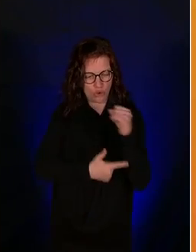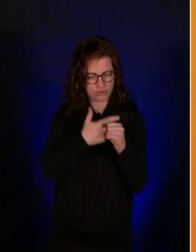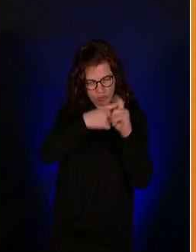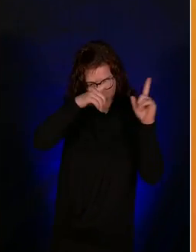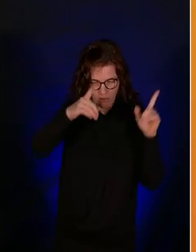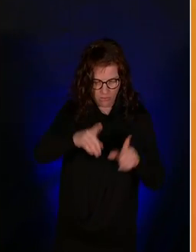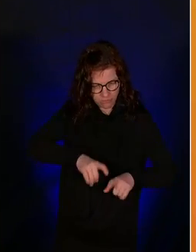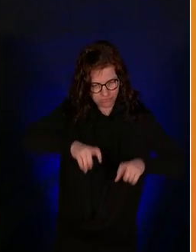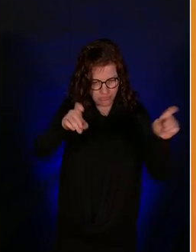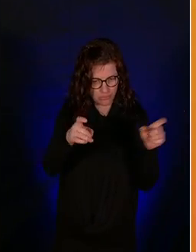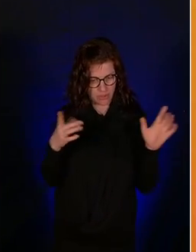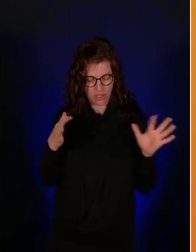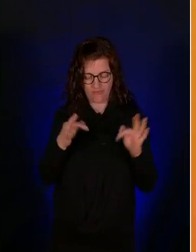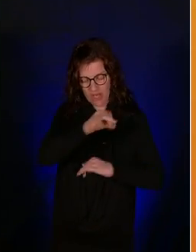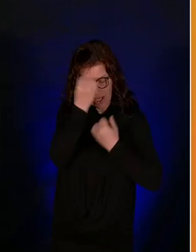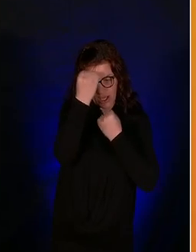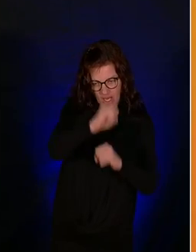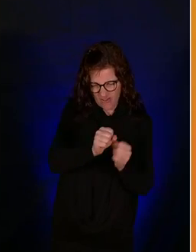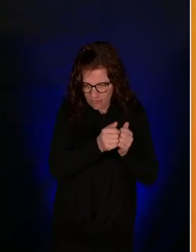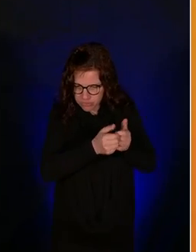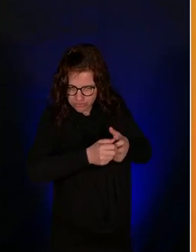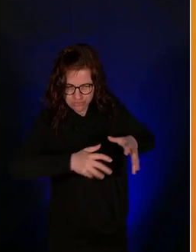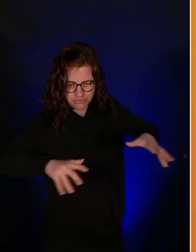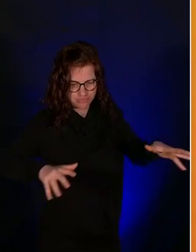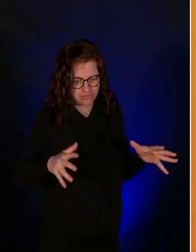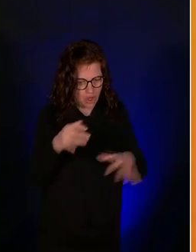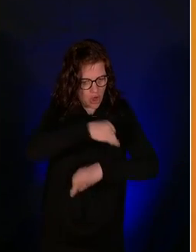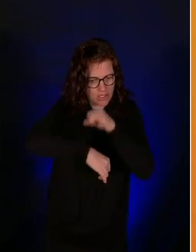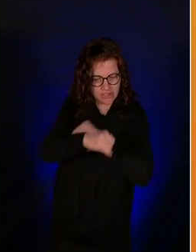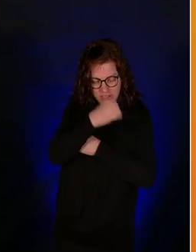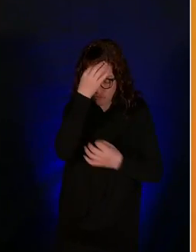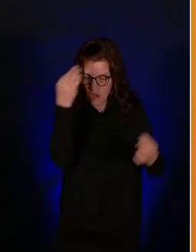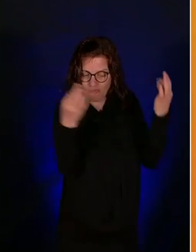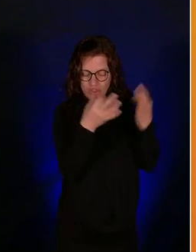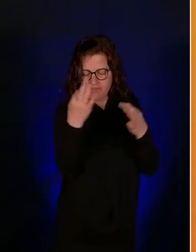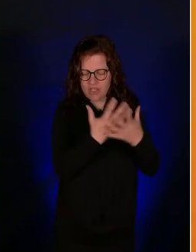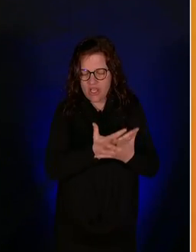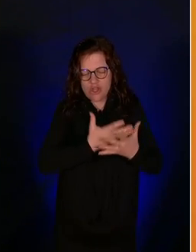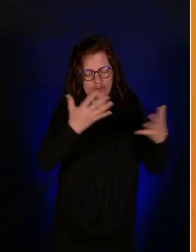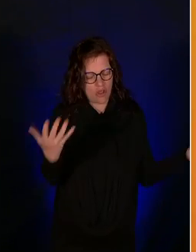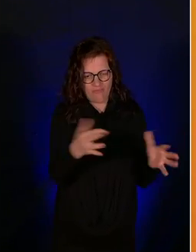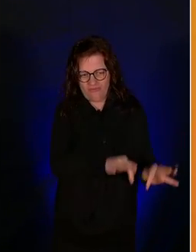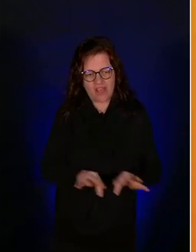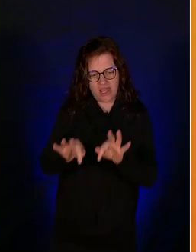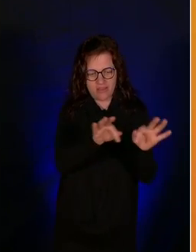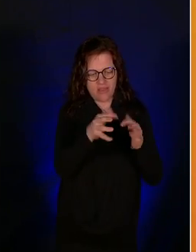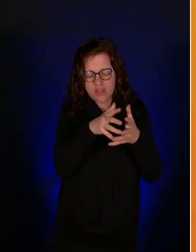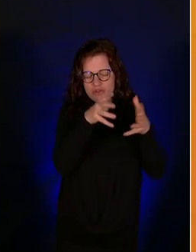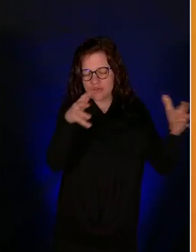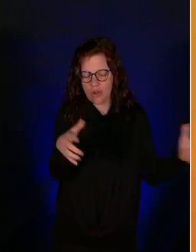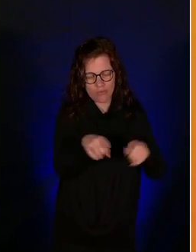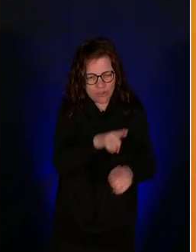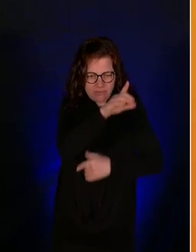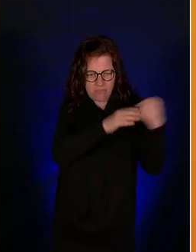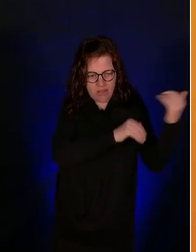d'étendre la grève, de l'organiser avec beaucoup d'inventivité, beaucoup de fraternité, de lien entre les